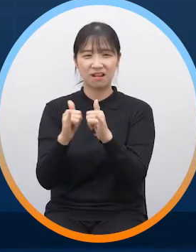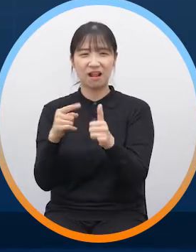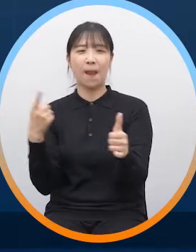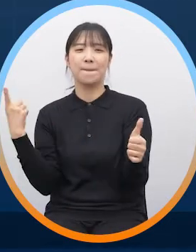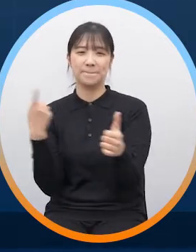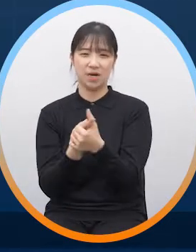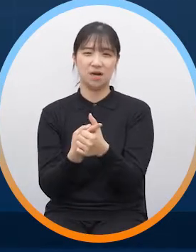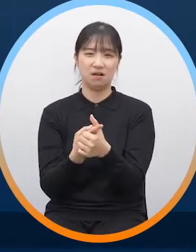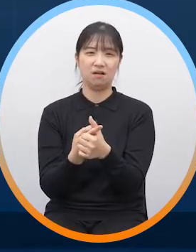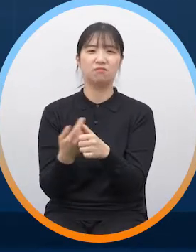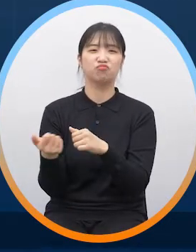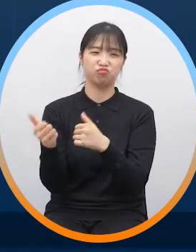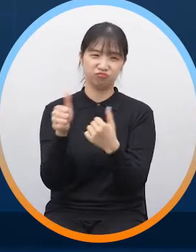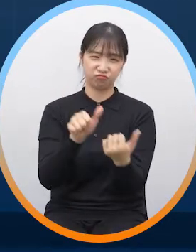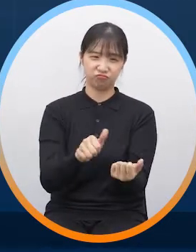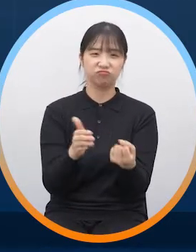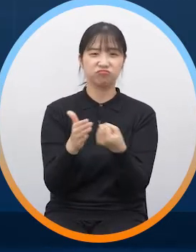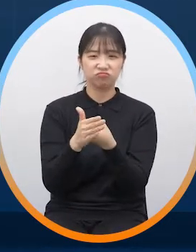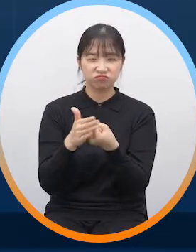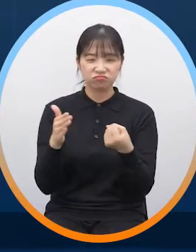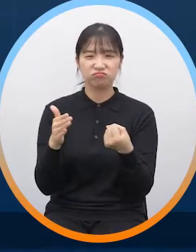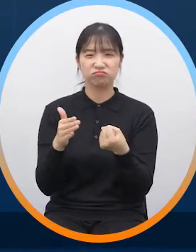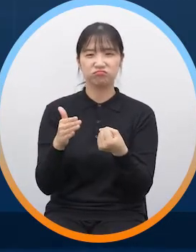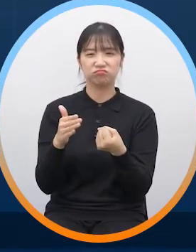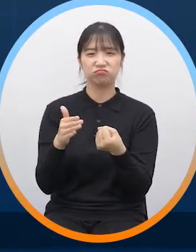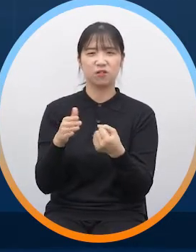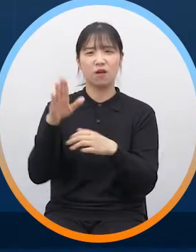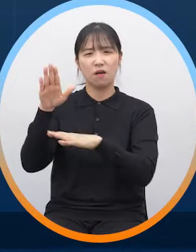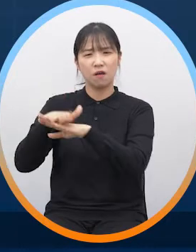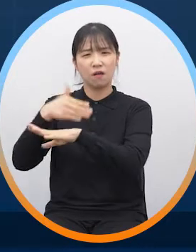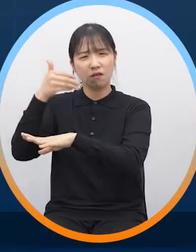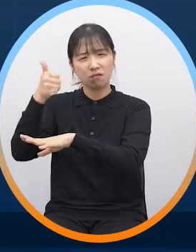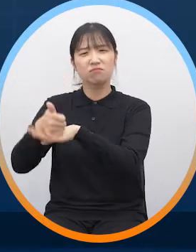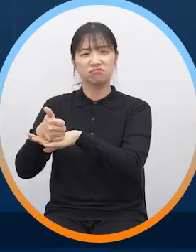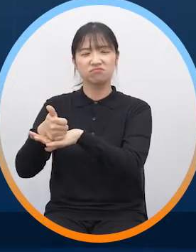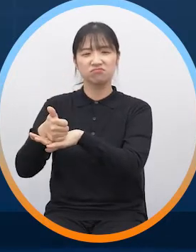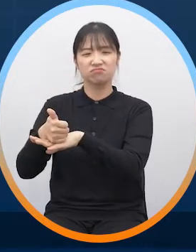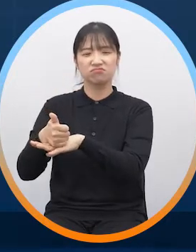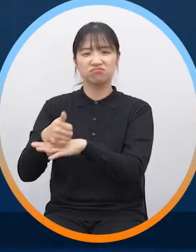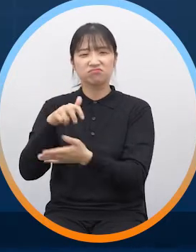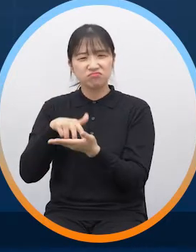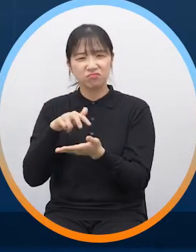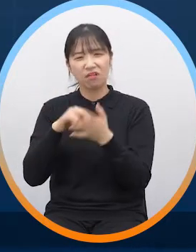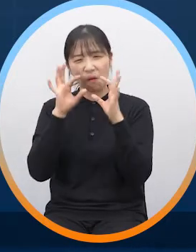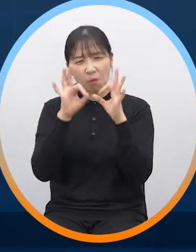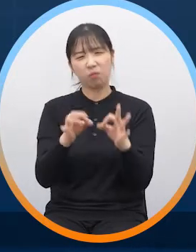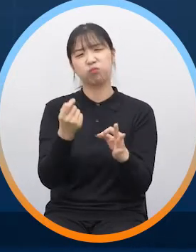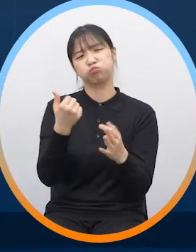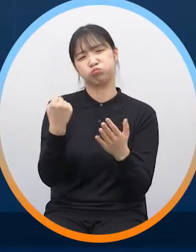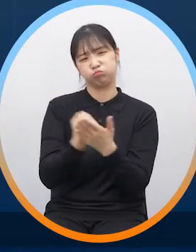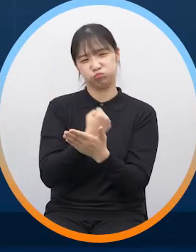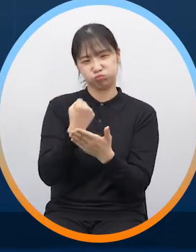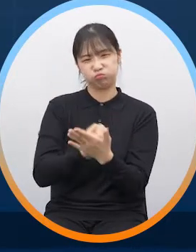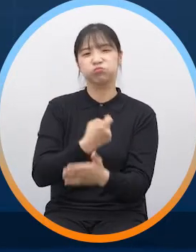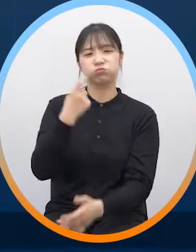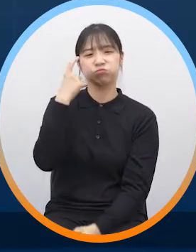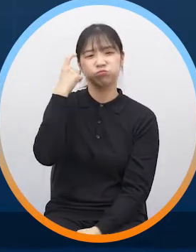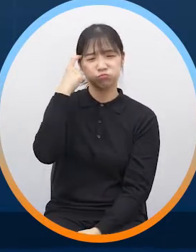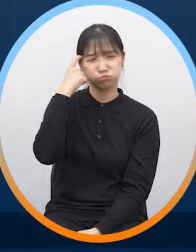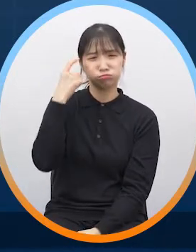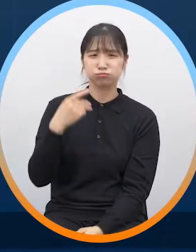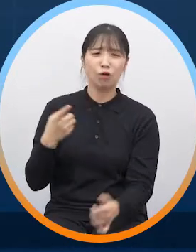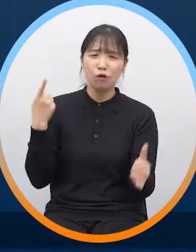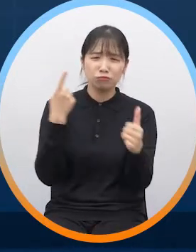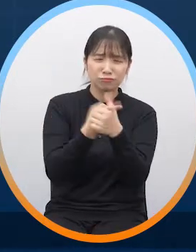측근에게 살해가 됩니다. 그러니까 굉장히 왕도 임금도 안타까워했다 해요.